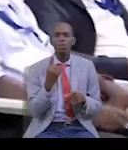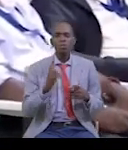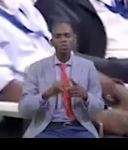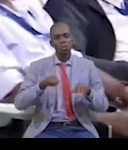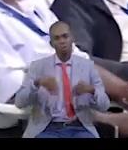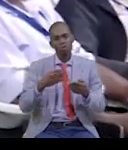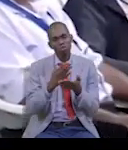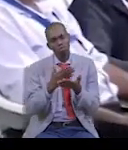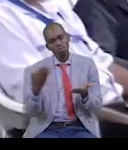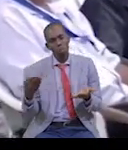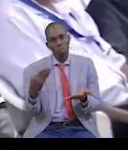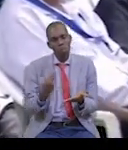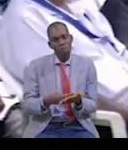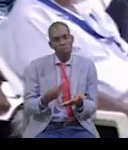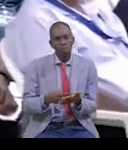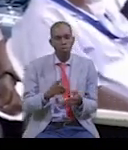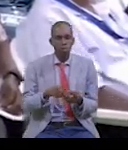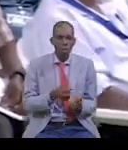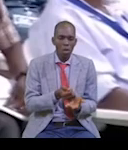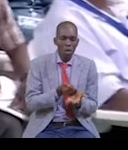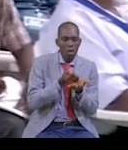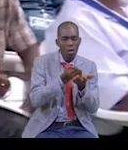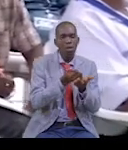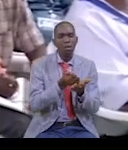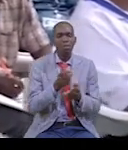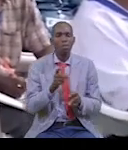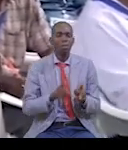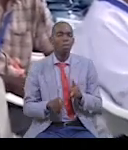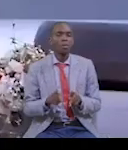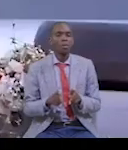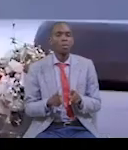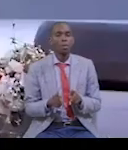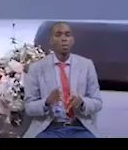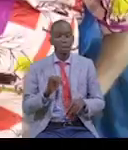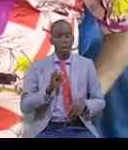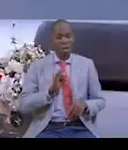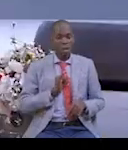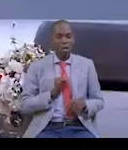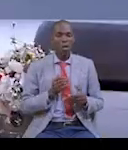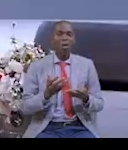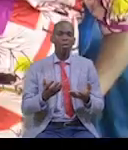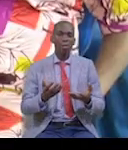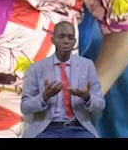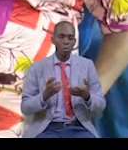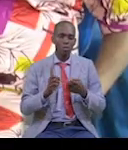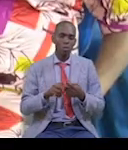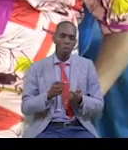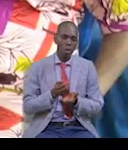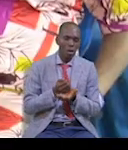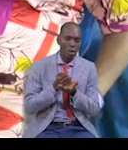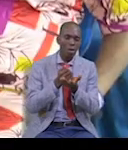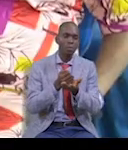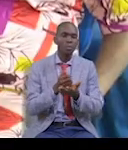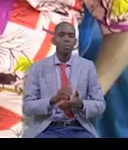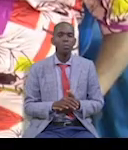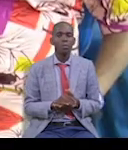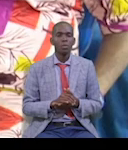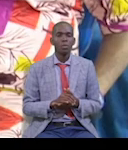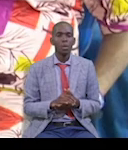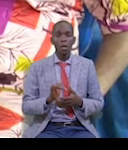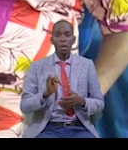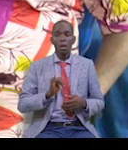to help him ఒకవేళ ప్రజల సహాయం కోసం ధనం ఇవ్వగలిగినా I want to help నేను సహాయం చేయాలని కోరుతున్నాను I